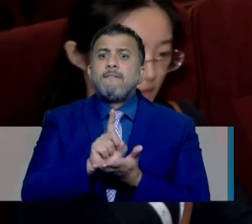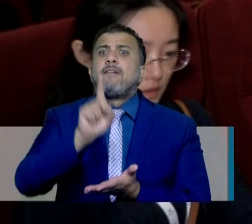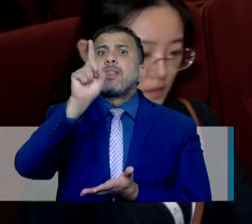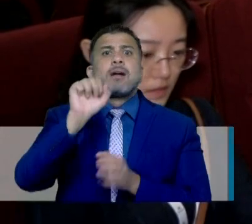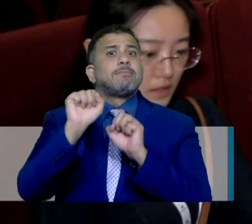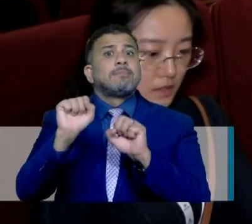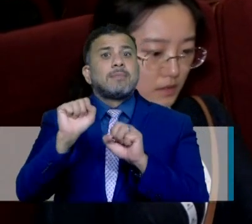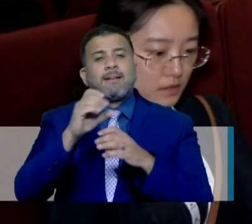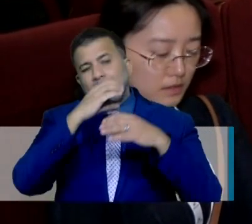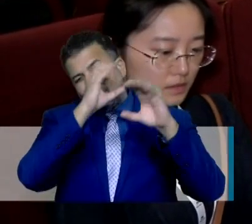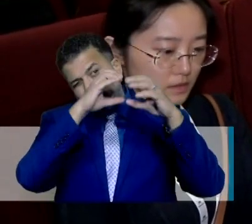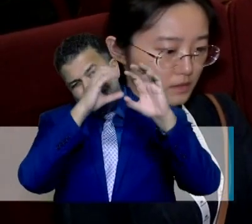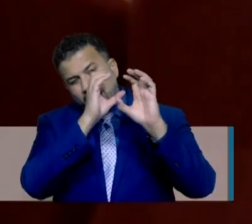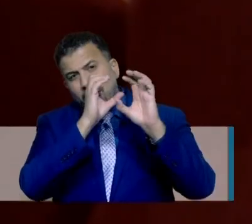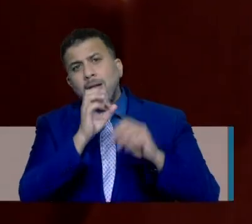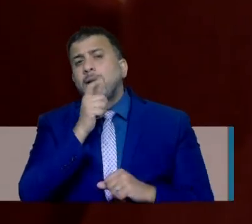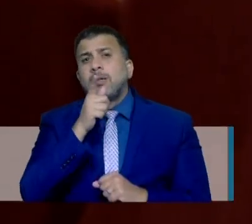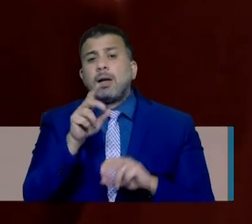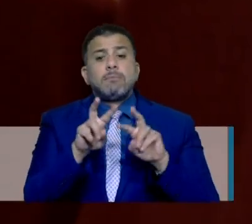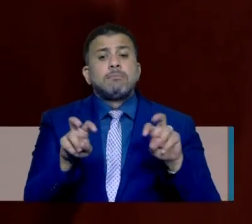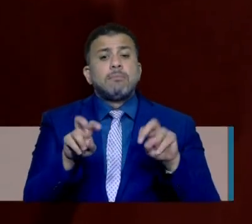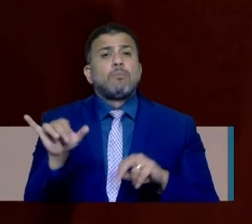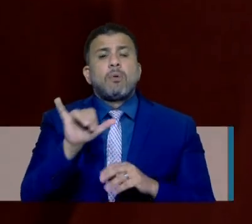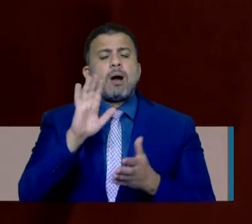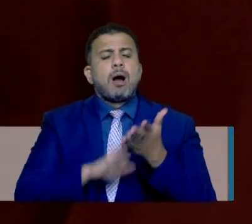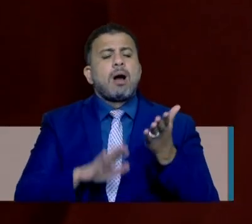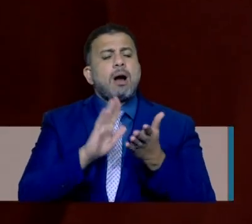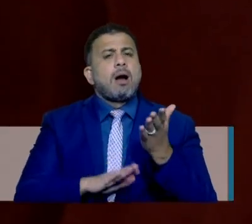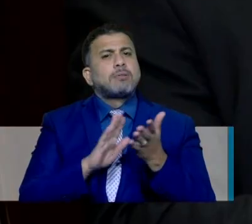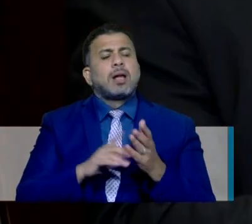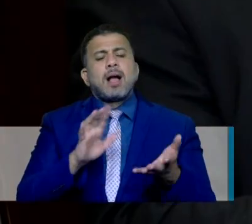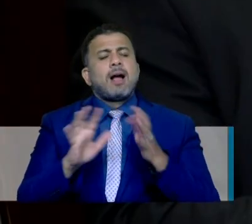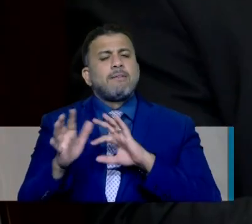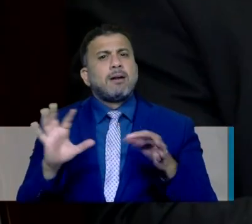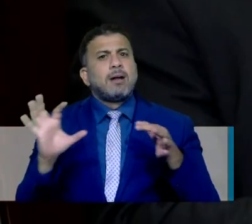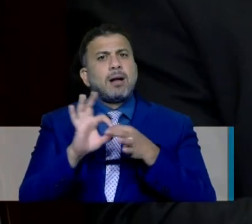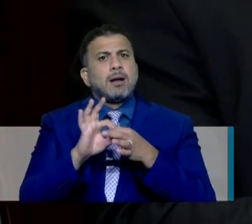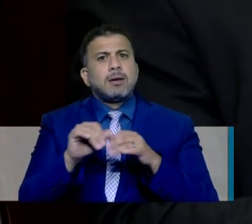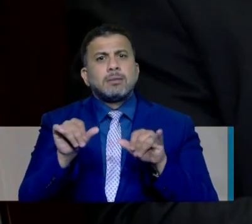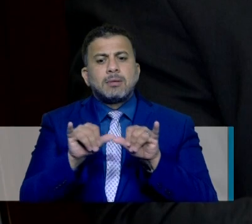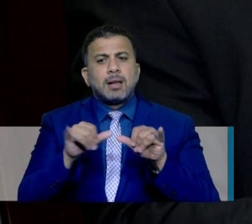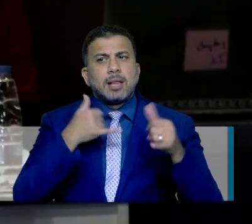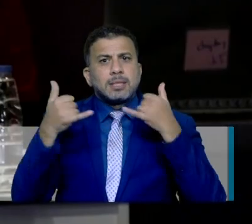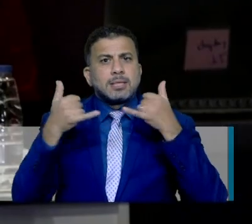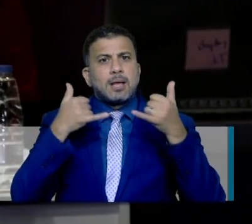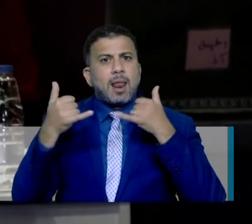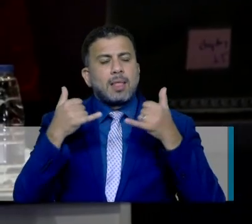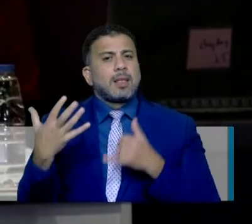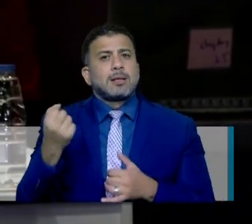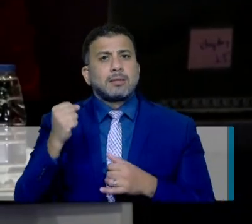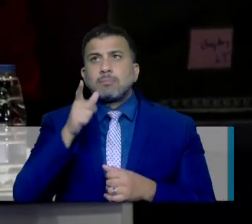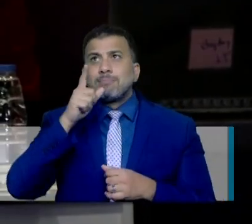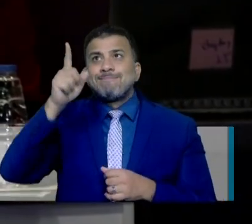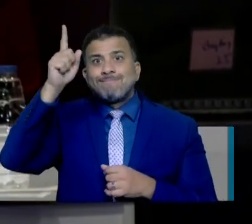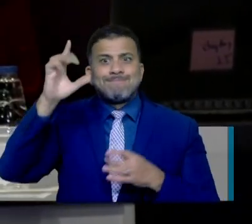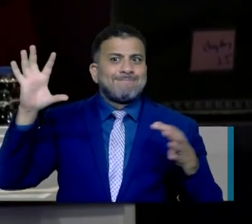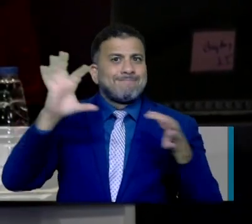والفلك كما يتم خلاله بحث اهم المخاطر الامنيه المرتبطه بانظمه الاتصالات الخاصه بالاقمار